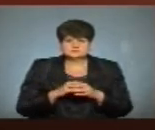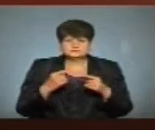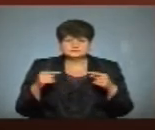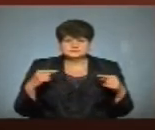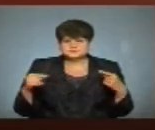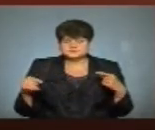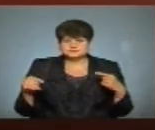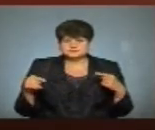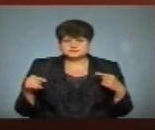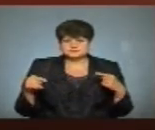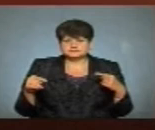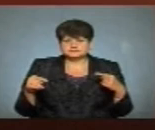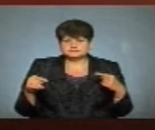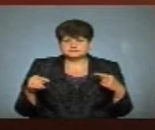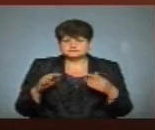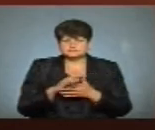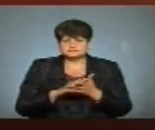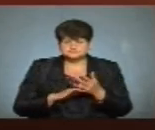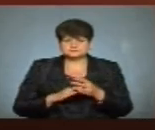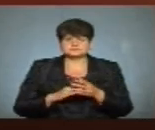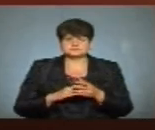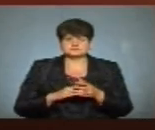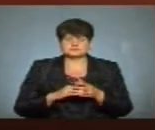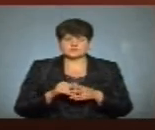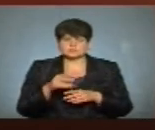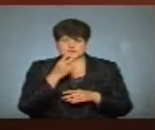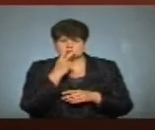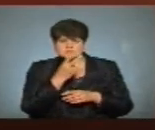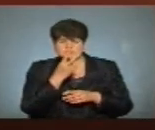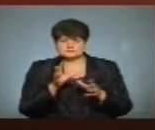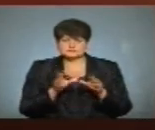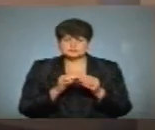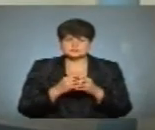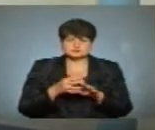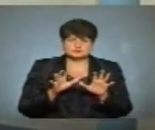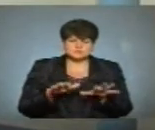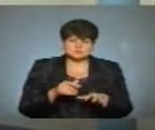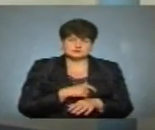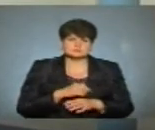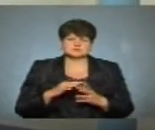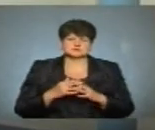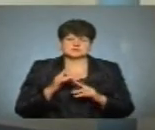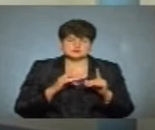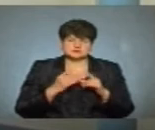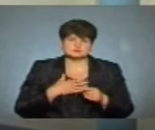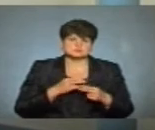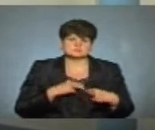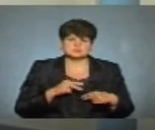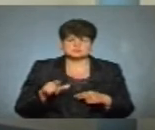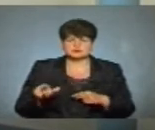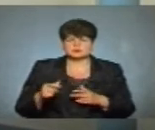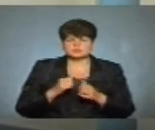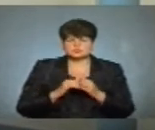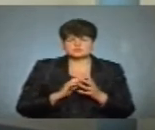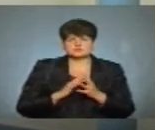інших, далі продовжуємо спостерігати спільно з сільськими головами, з депутатами сільських рад. Наші працівники в кожному селі